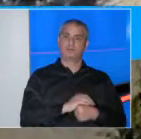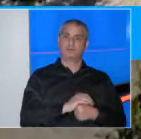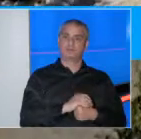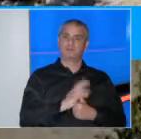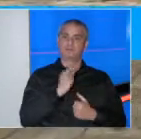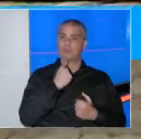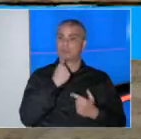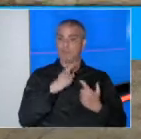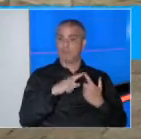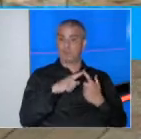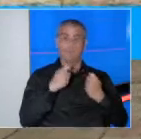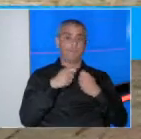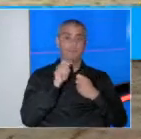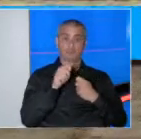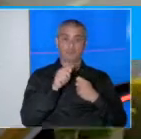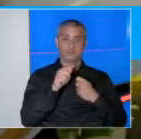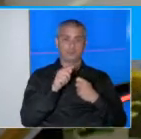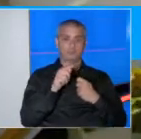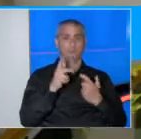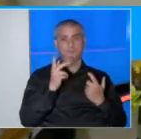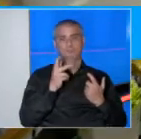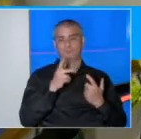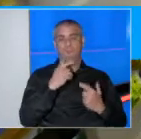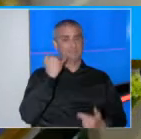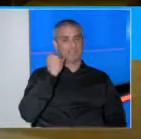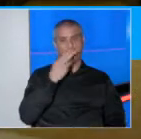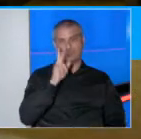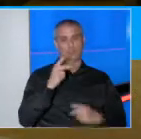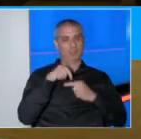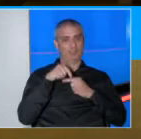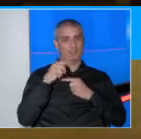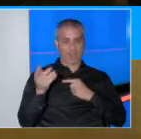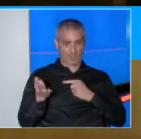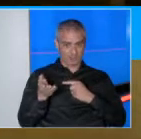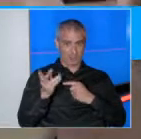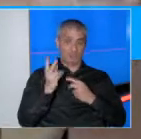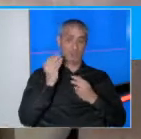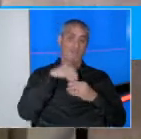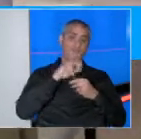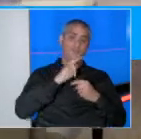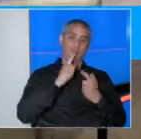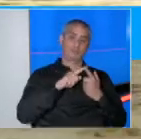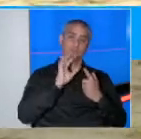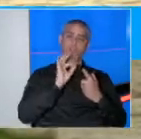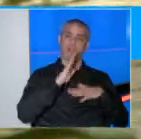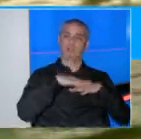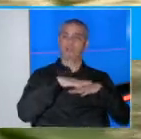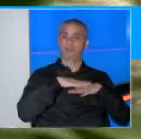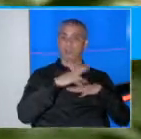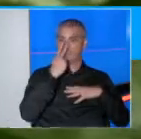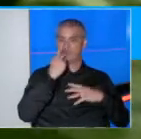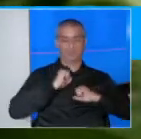וצריך לומר שבהקשר הזה לבוז'י יש יתרון. נושא של, הרכיב השני הוא נושא של כישורים